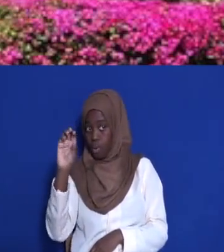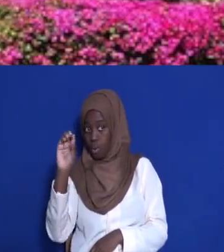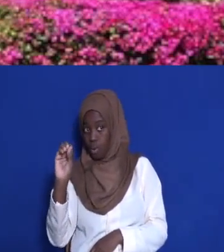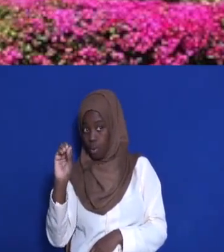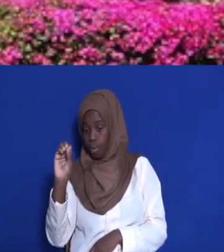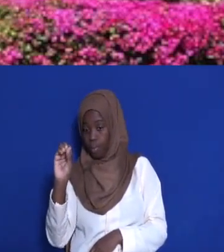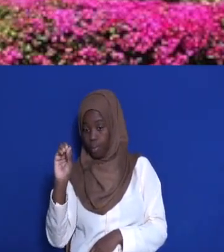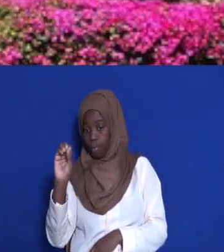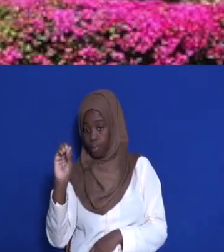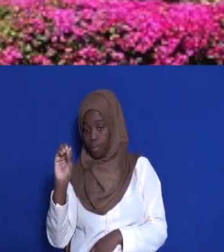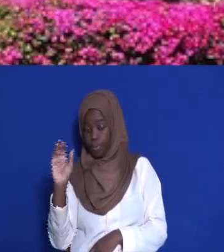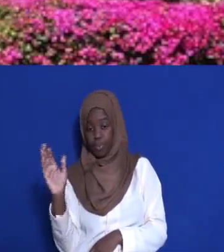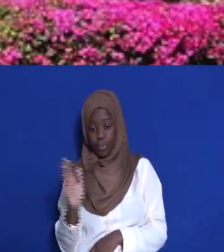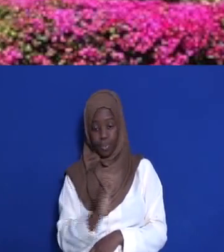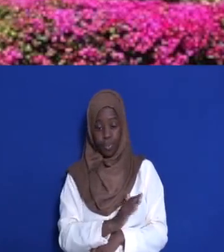Na hii?